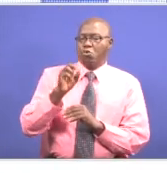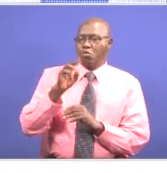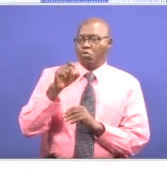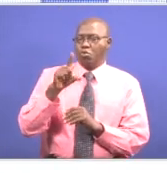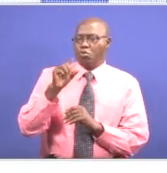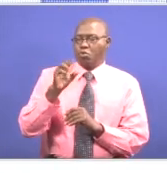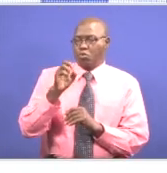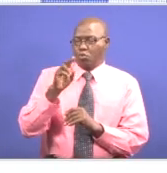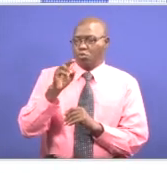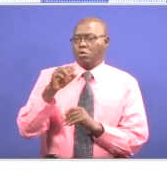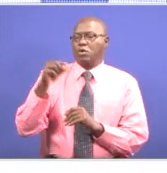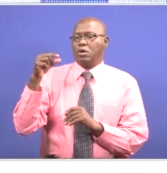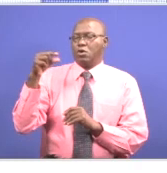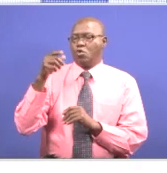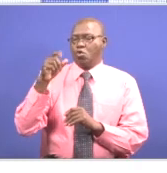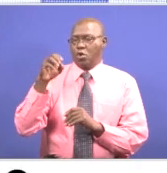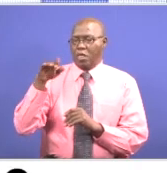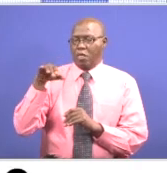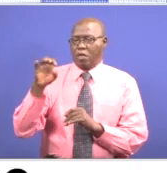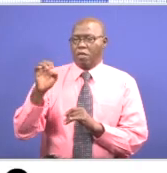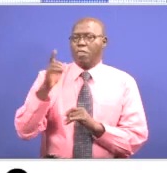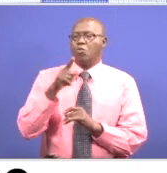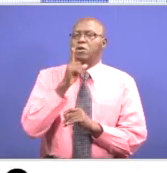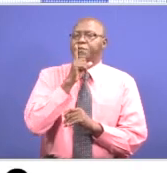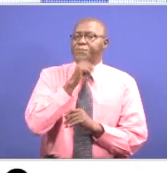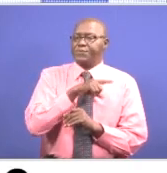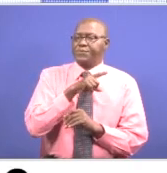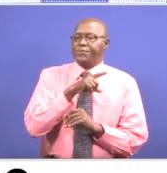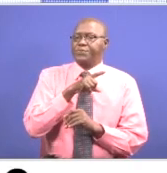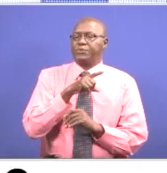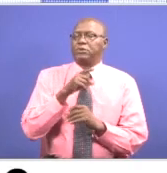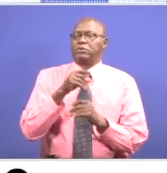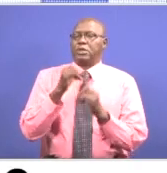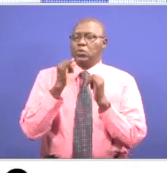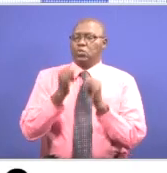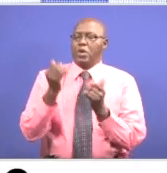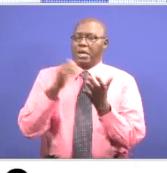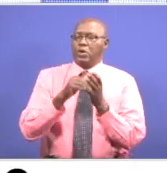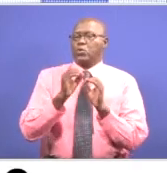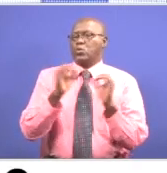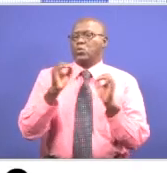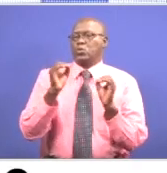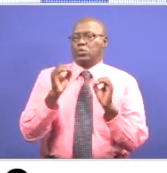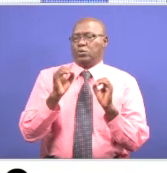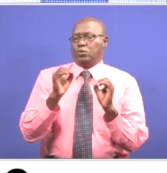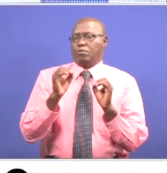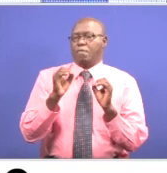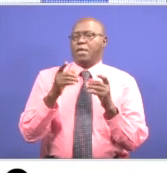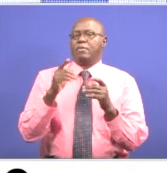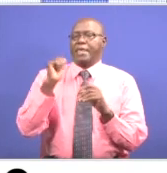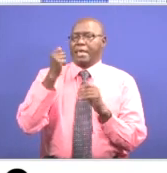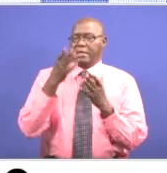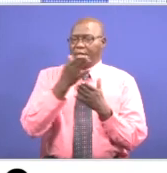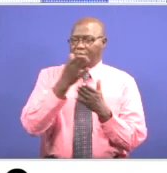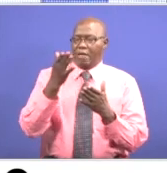officially come to an end following the conclusion of a non-renewable six-year term at the Commission. Kenyans have elicited mixed reactions